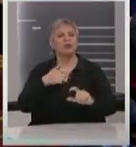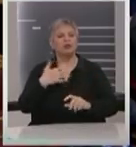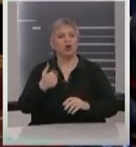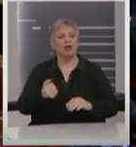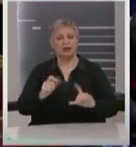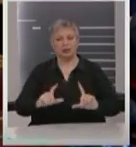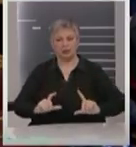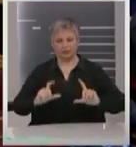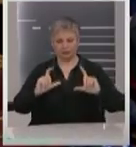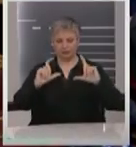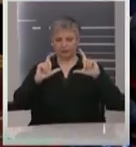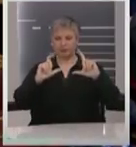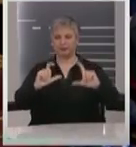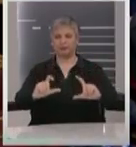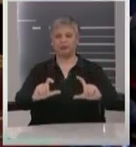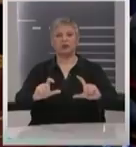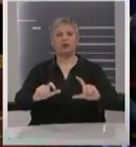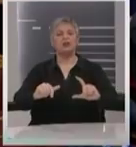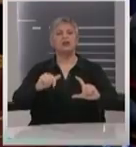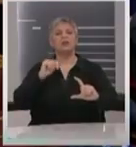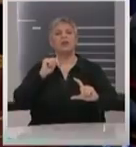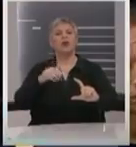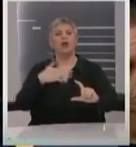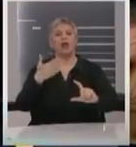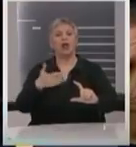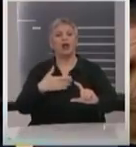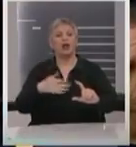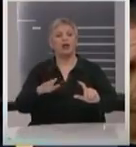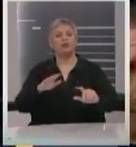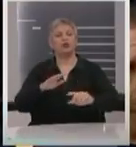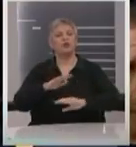που κατέθεσε στο μνημείο του αγνώστου στρατιώτου ο